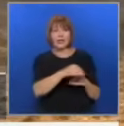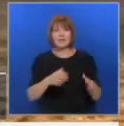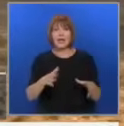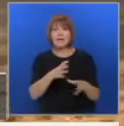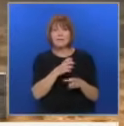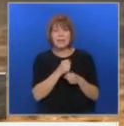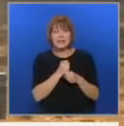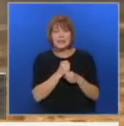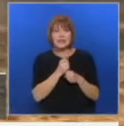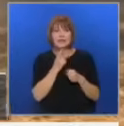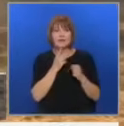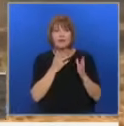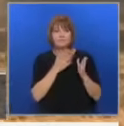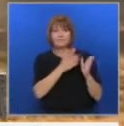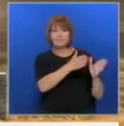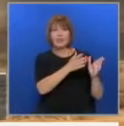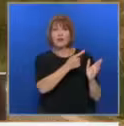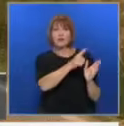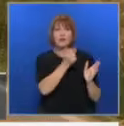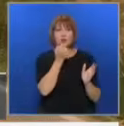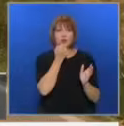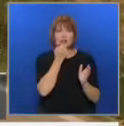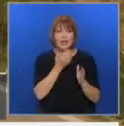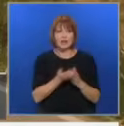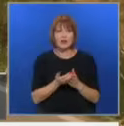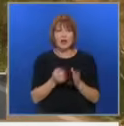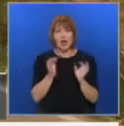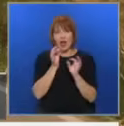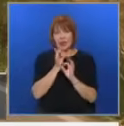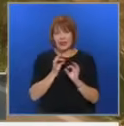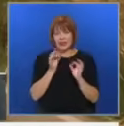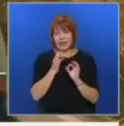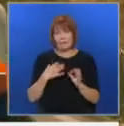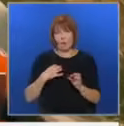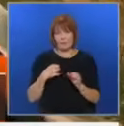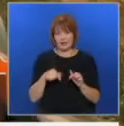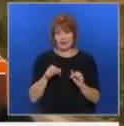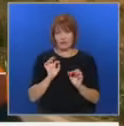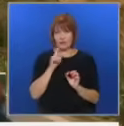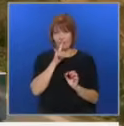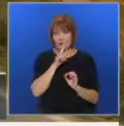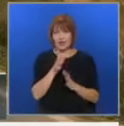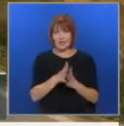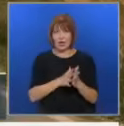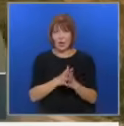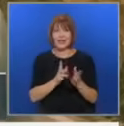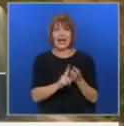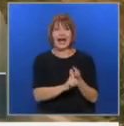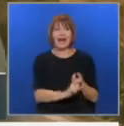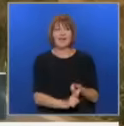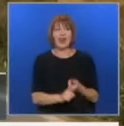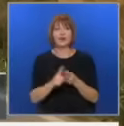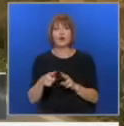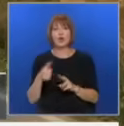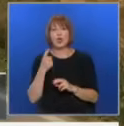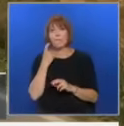посока на Стряма с водоноската. В момента няма опасност за хората от Каравело и Богдан.